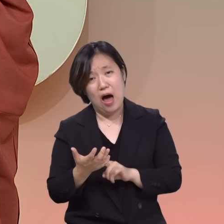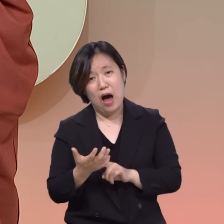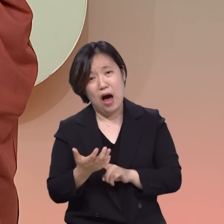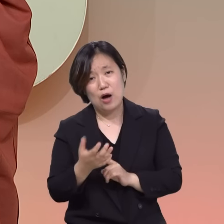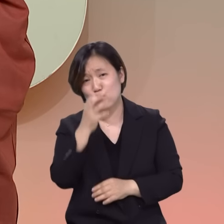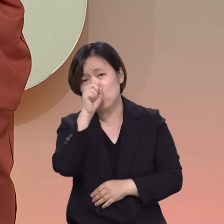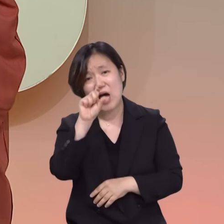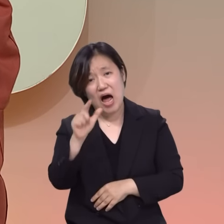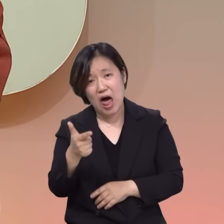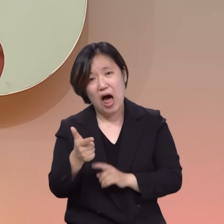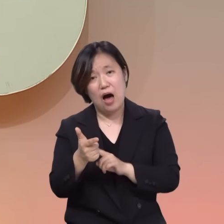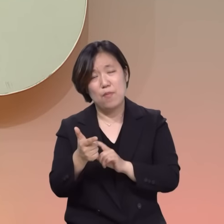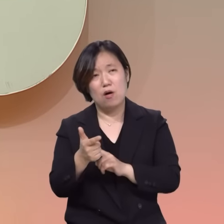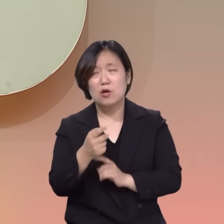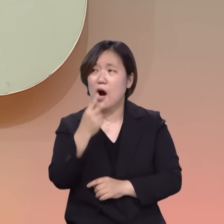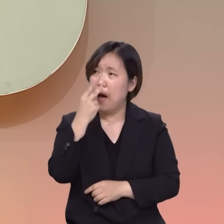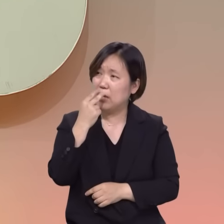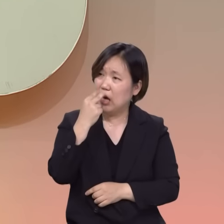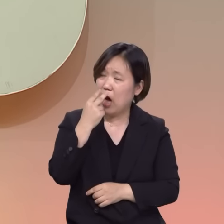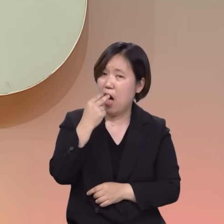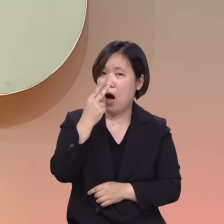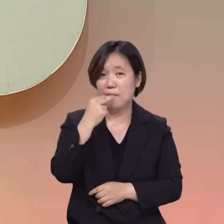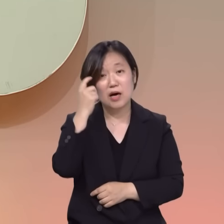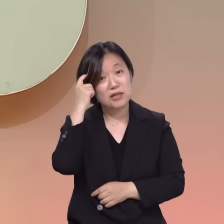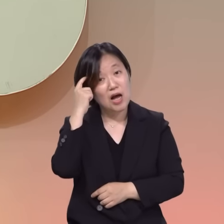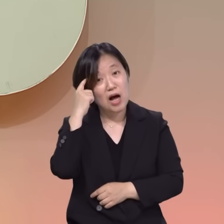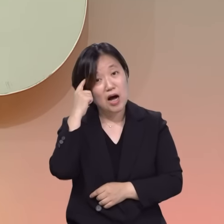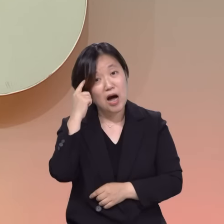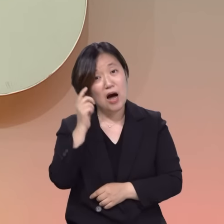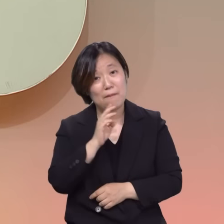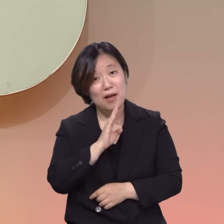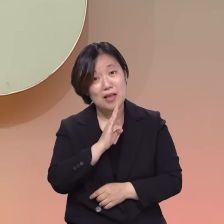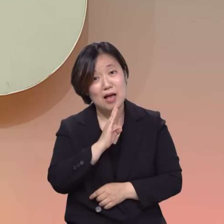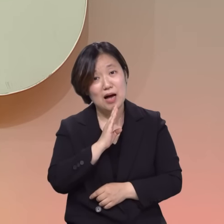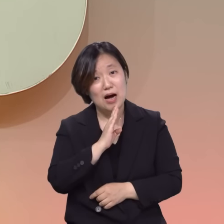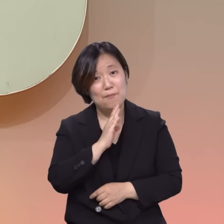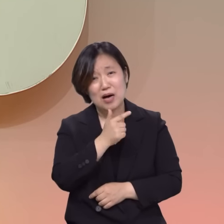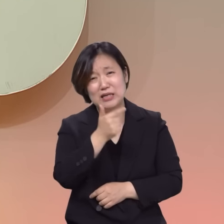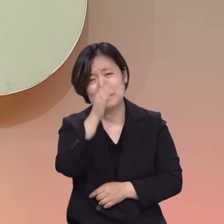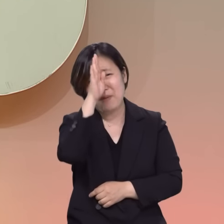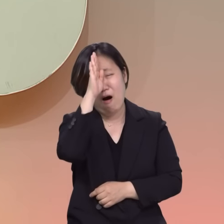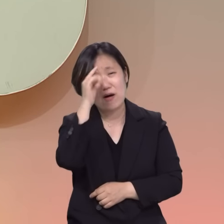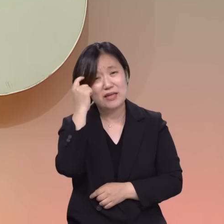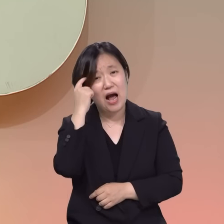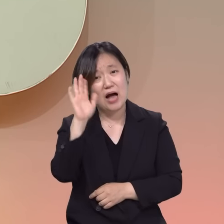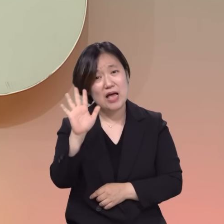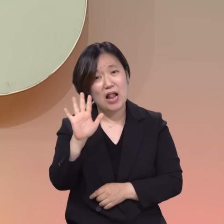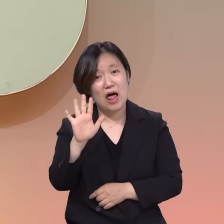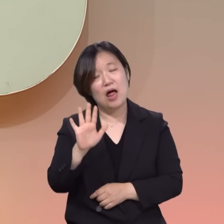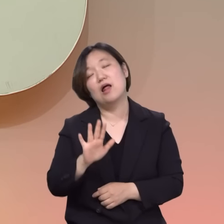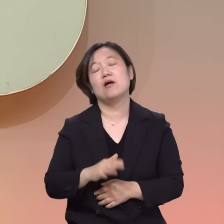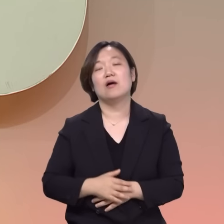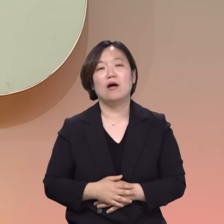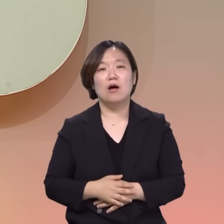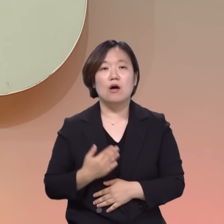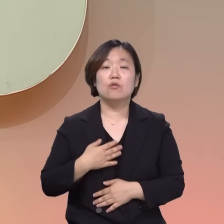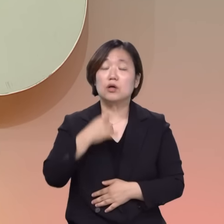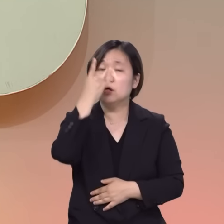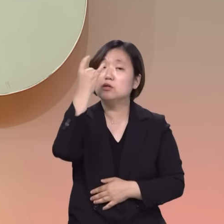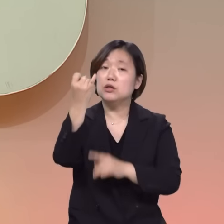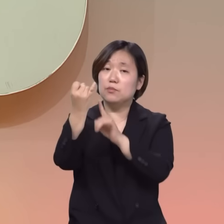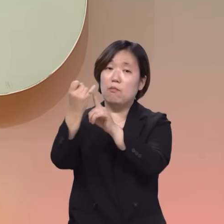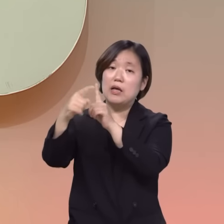상태가 되면 몸살인가 감기 몸살인가 뭐 이렇게 대수롭지 않게 생각하잖아요 그래서요 비구니